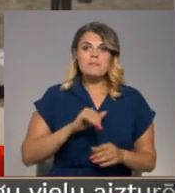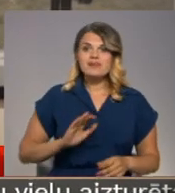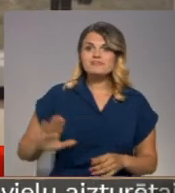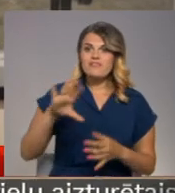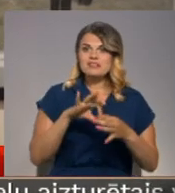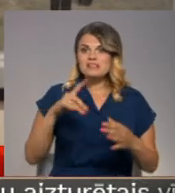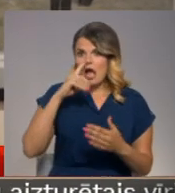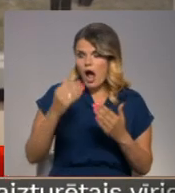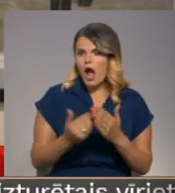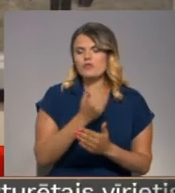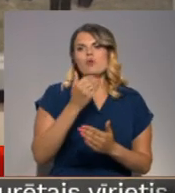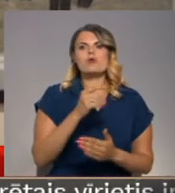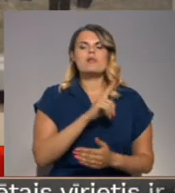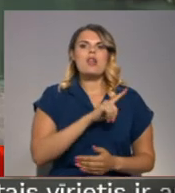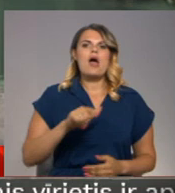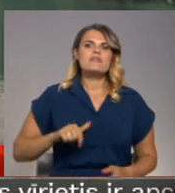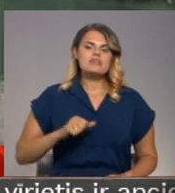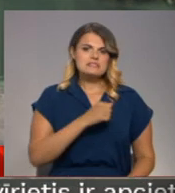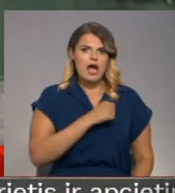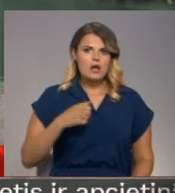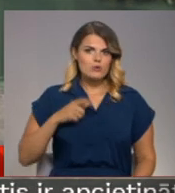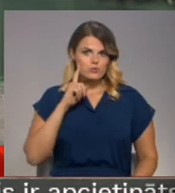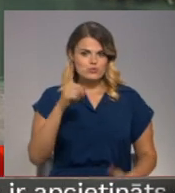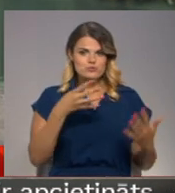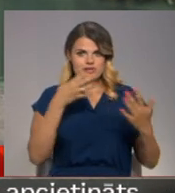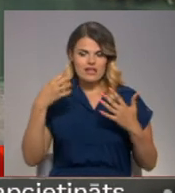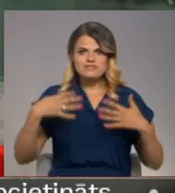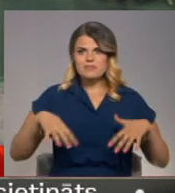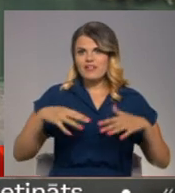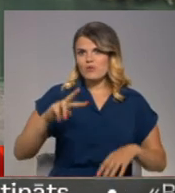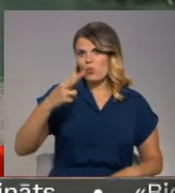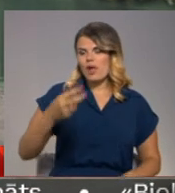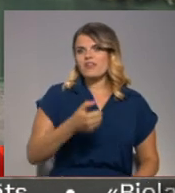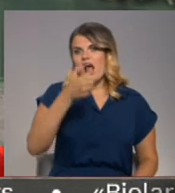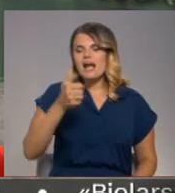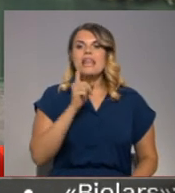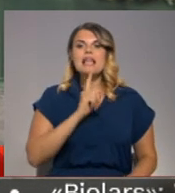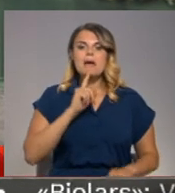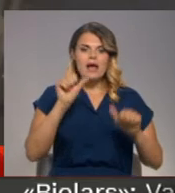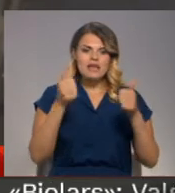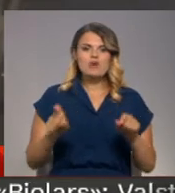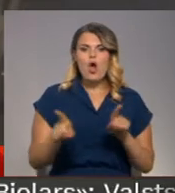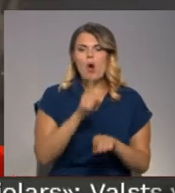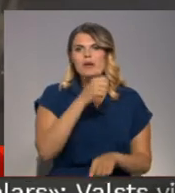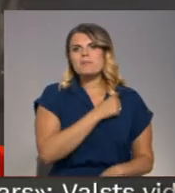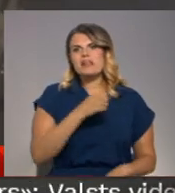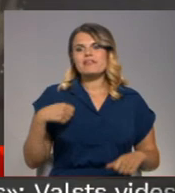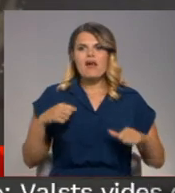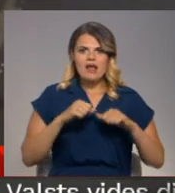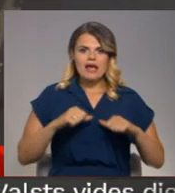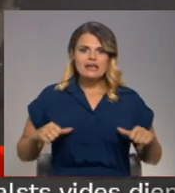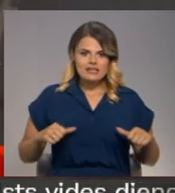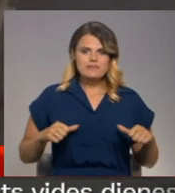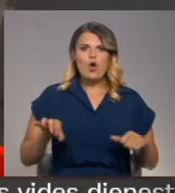neatkarības atgūšanas atjaunojot Latvijas armiju, 1992. Gadā Liepājā izveidoja obligātā militārā dienesta